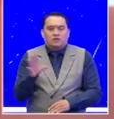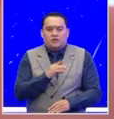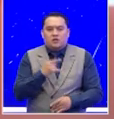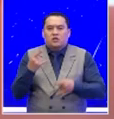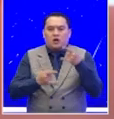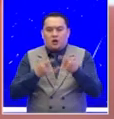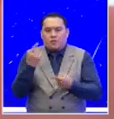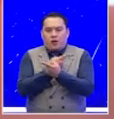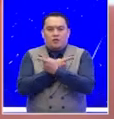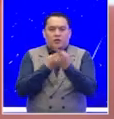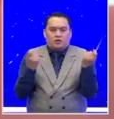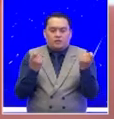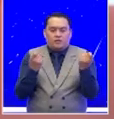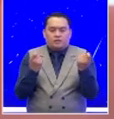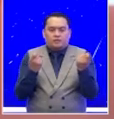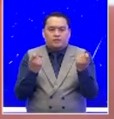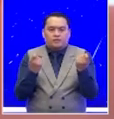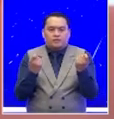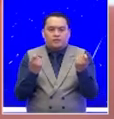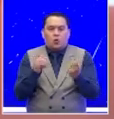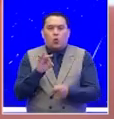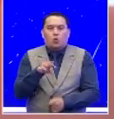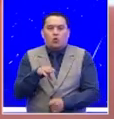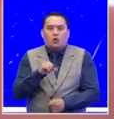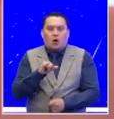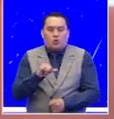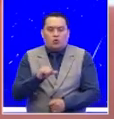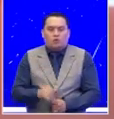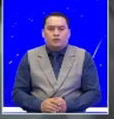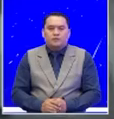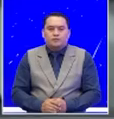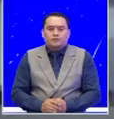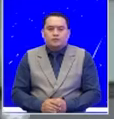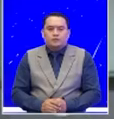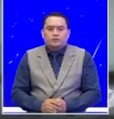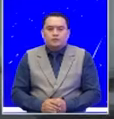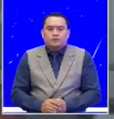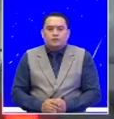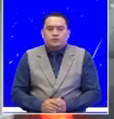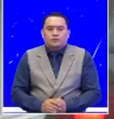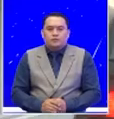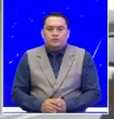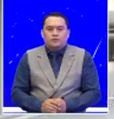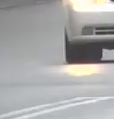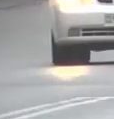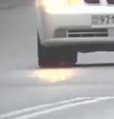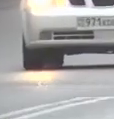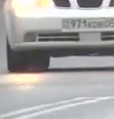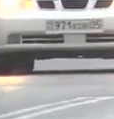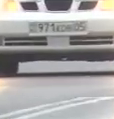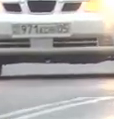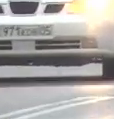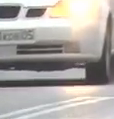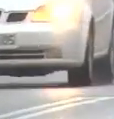телеканалы, вещаемые кабельными телевидениями ОТАУ ТВ и Кайнар ТВ. Антон Хатиновский при содействии пресс-службы ДЧС